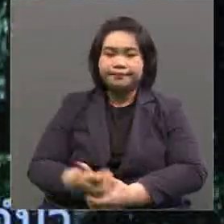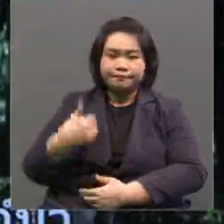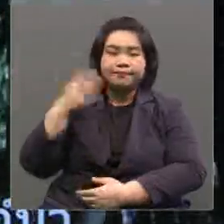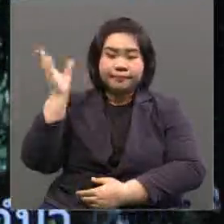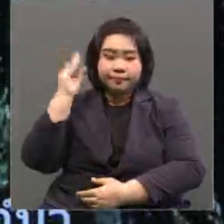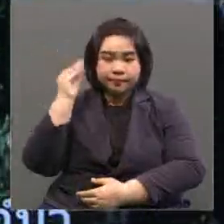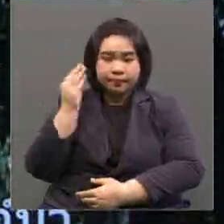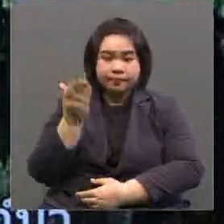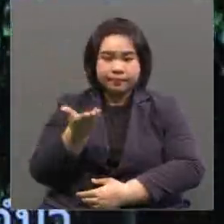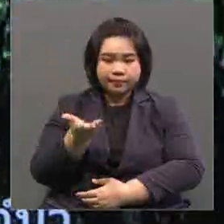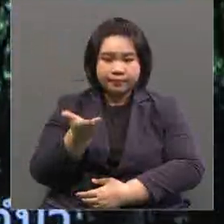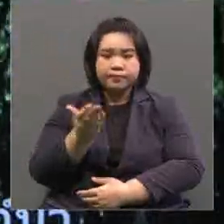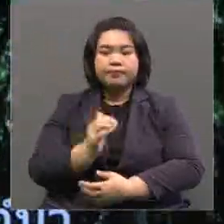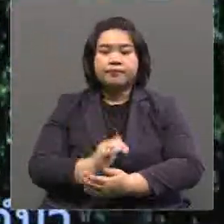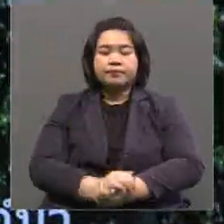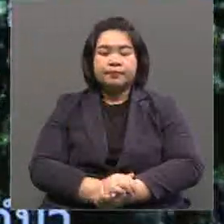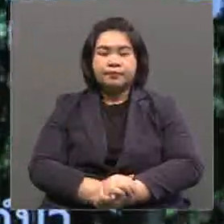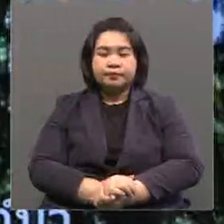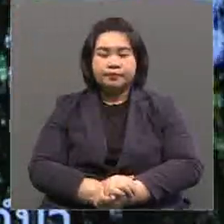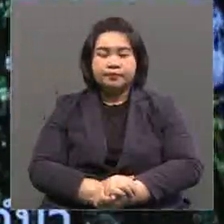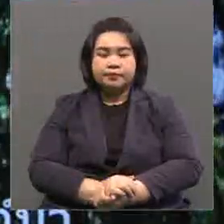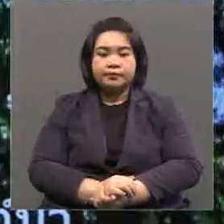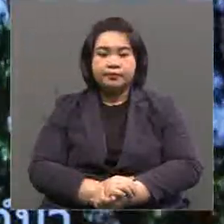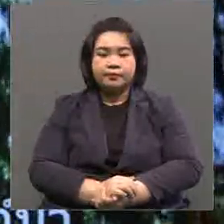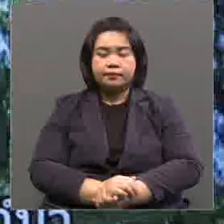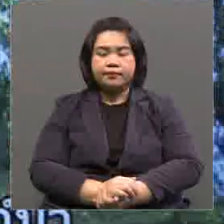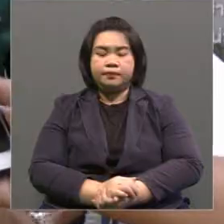โยการสำนกเศษฐกิการป่าไม้กรมป่าไม้ค่ะ